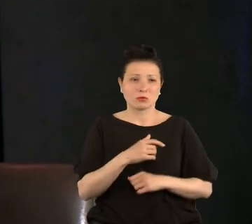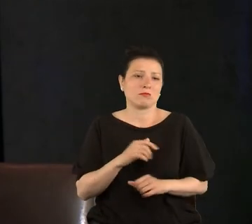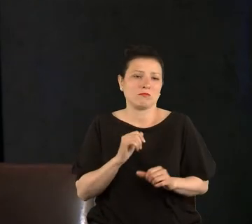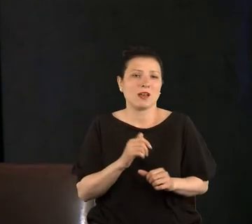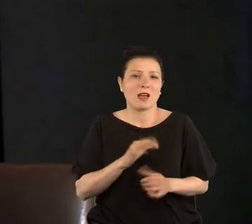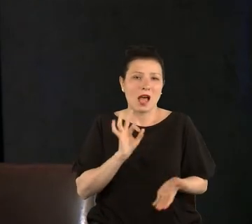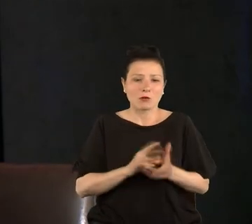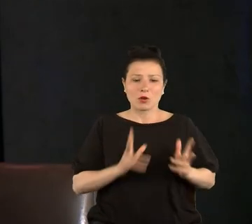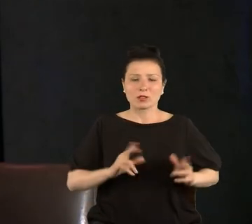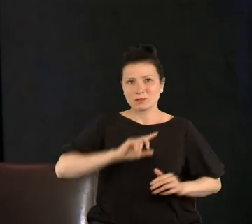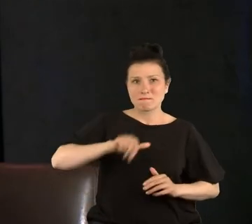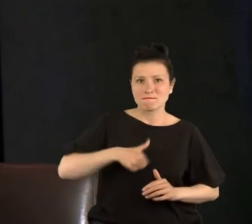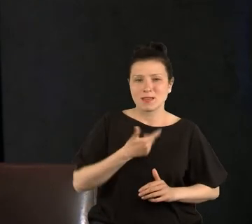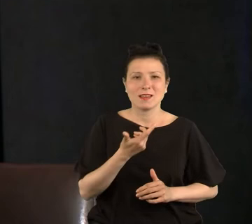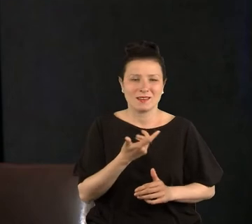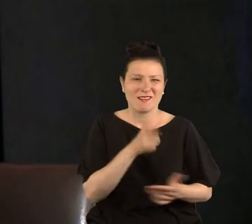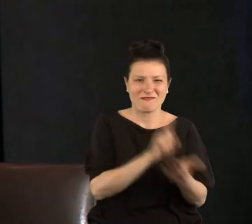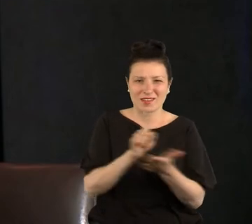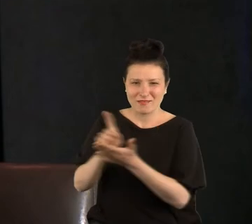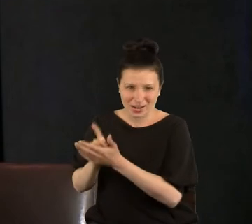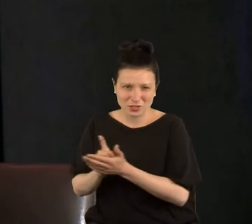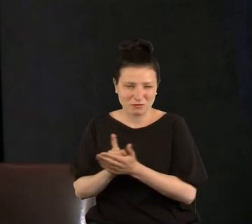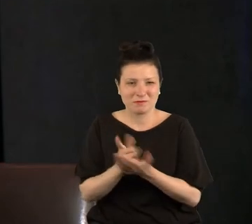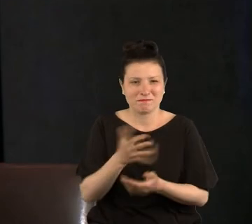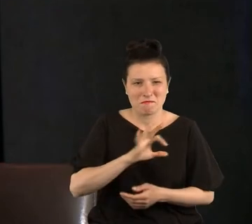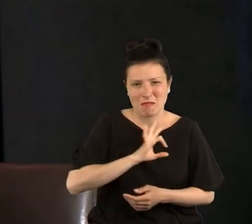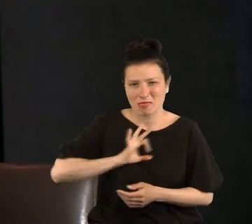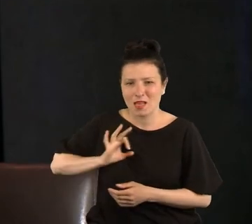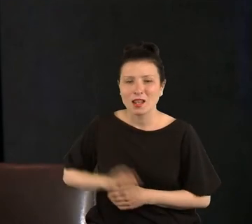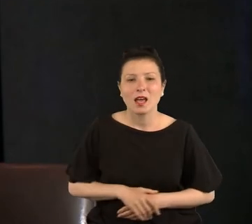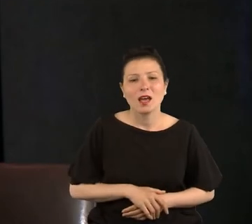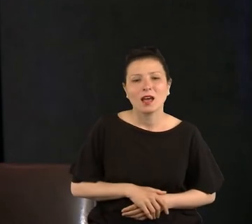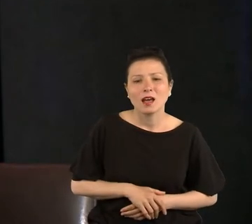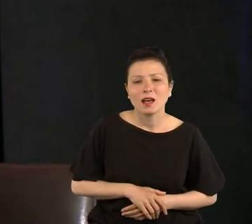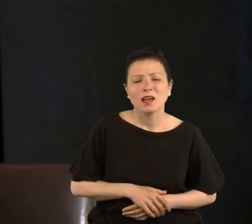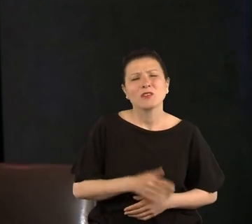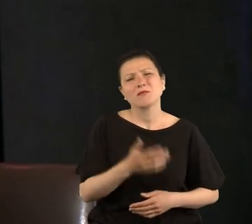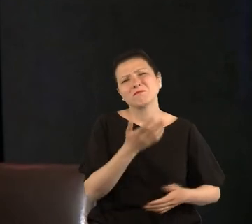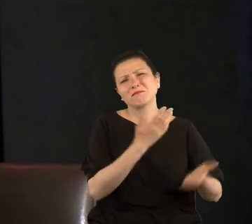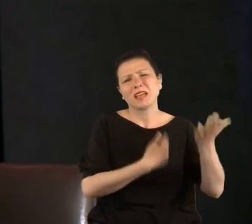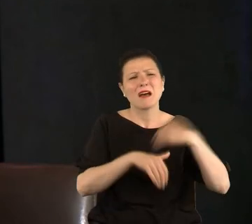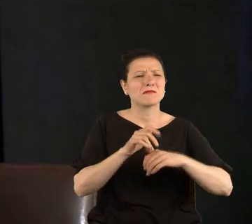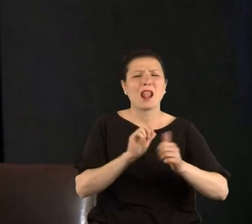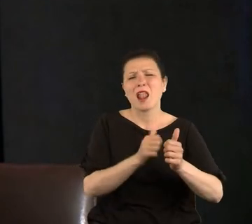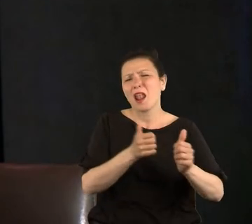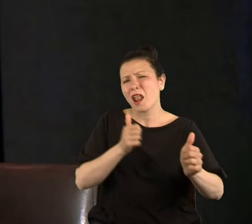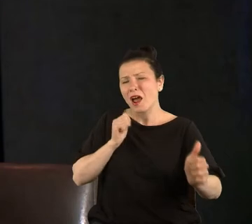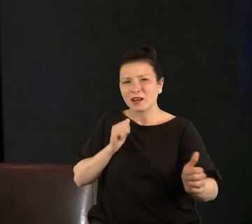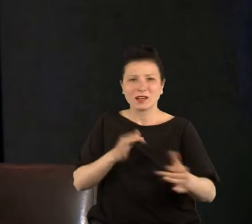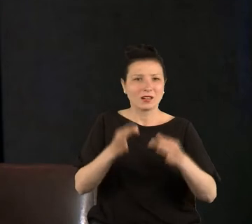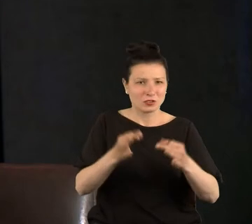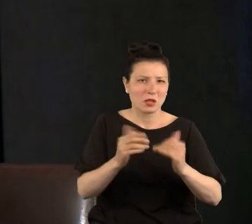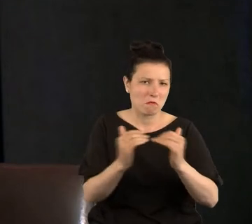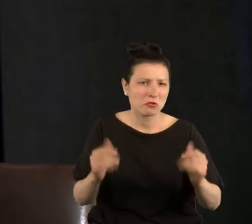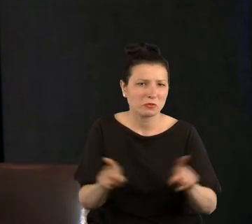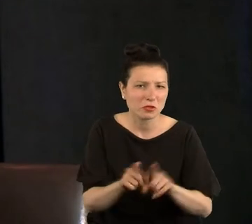topie, teraz sobie myślę, w ogóle zupełnie był 100 lat za murzynami. Dzisiaj on też jest na zupełnie innym poziomie,